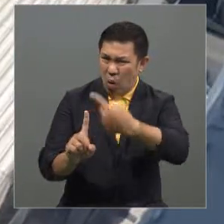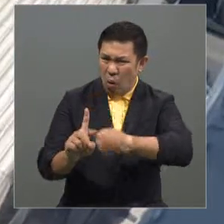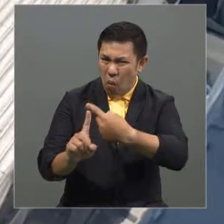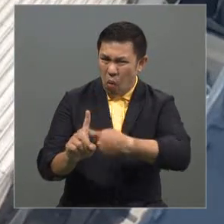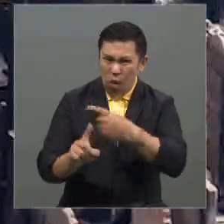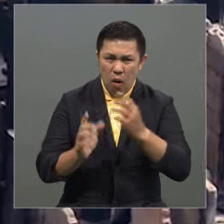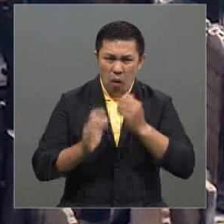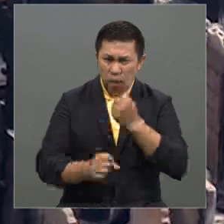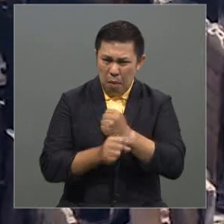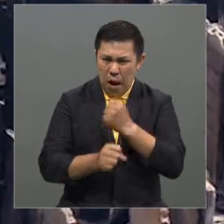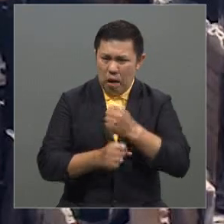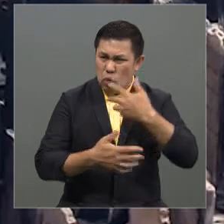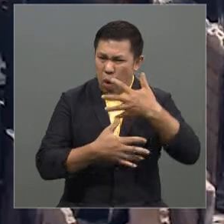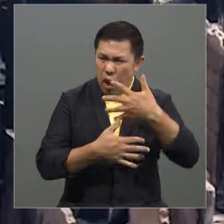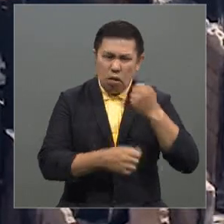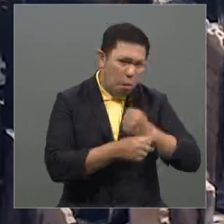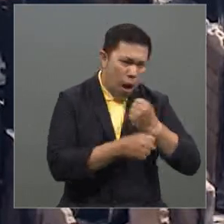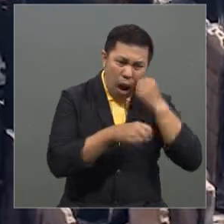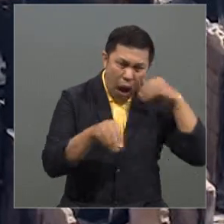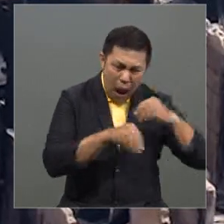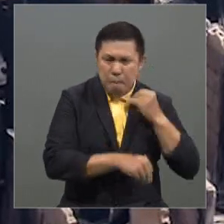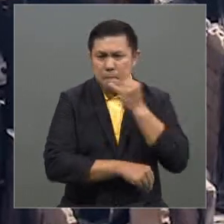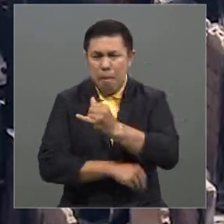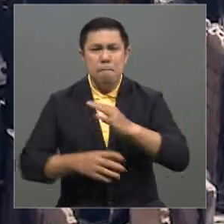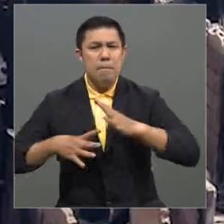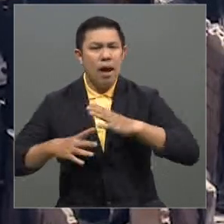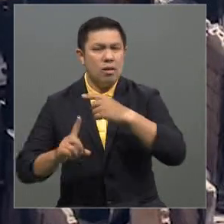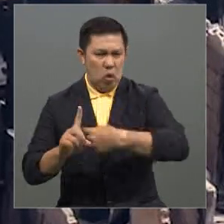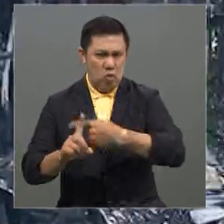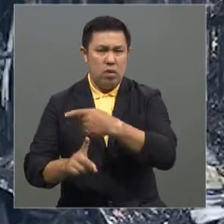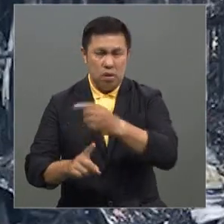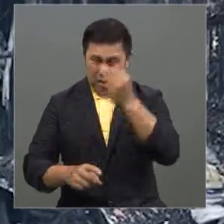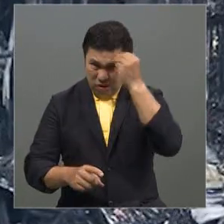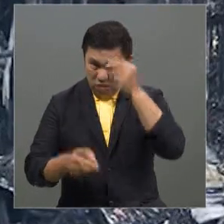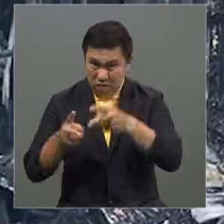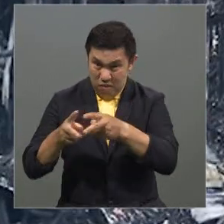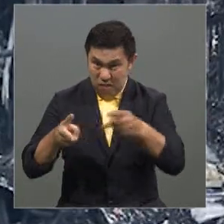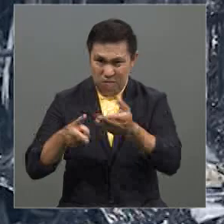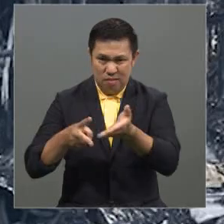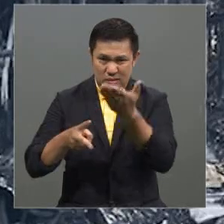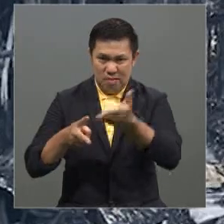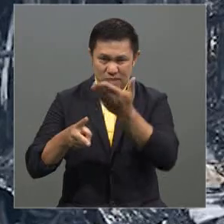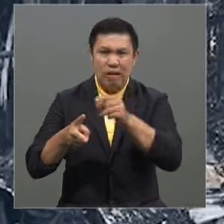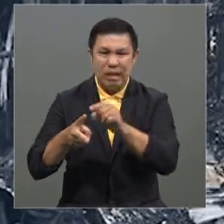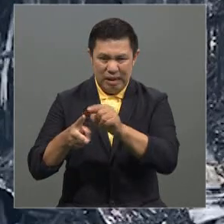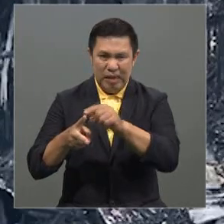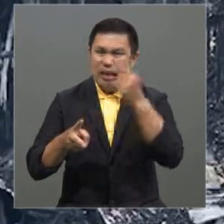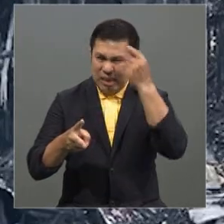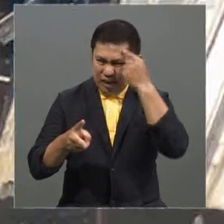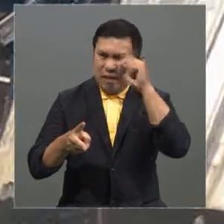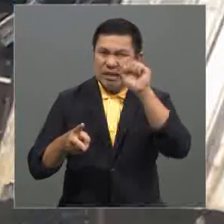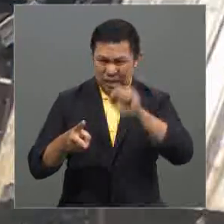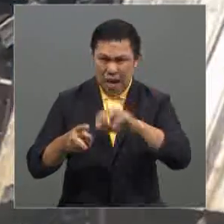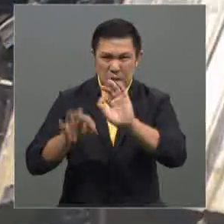ที่ทำงานแถวเยาวราชได้มาพักอาศัยคาดว่าจุดต้นเพลิงก็น่าจะมาจากชั้น2ซึ่งสอดคล้องจากการตรวจสอบที่เกิดเหตุพ